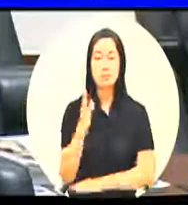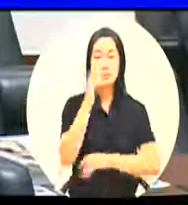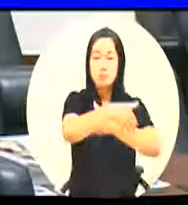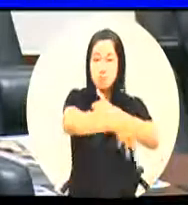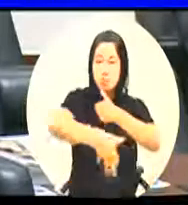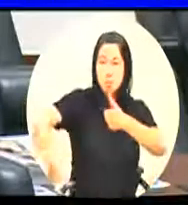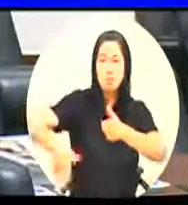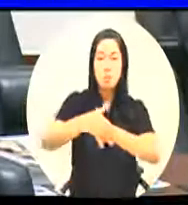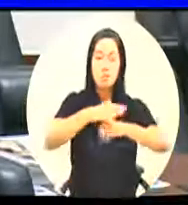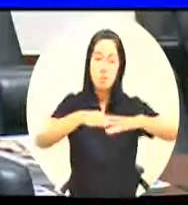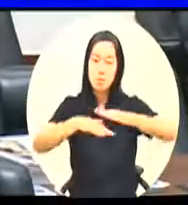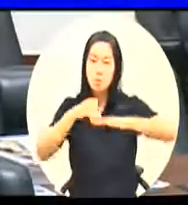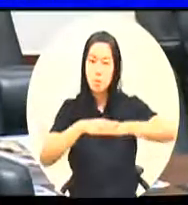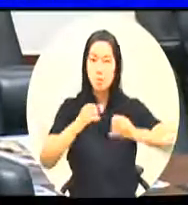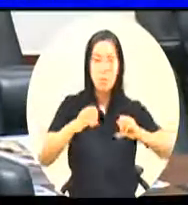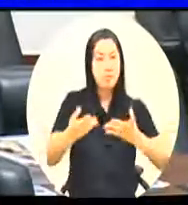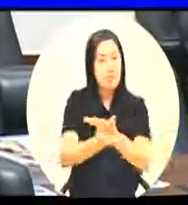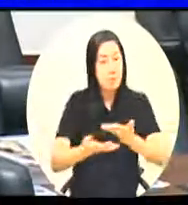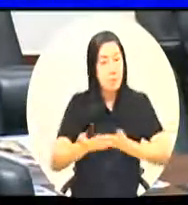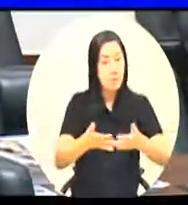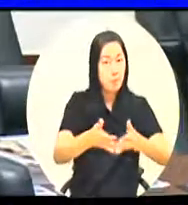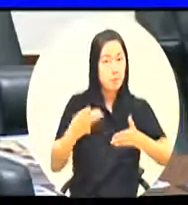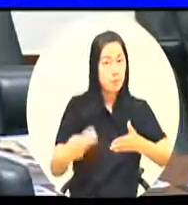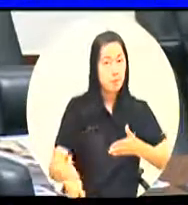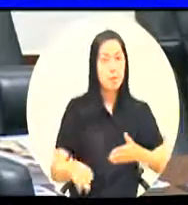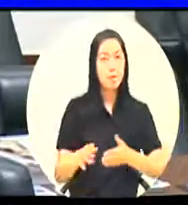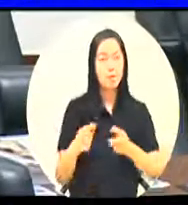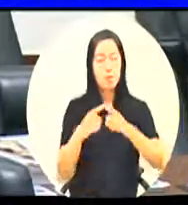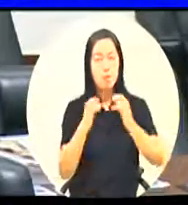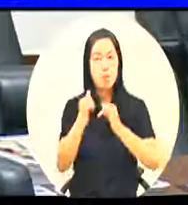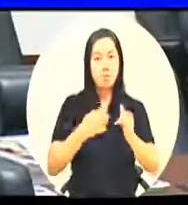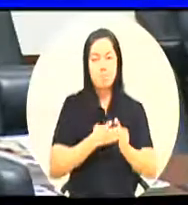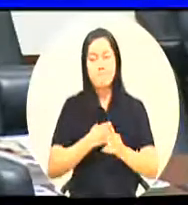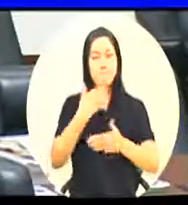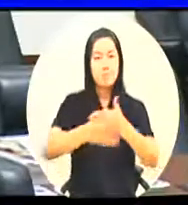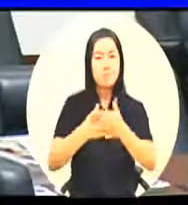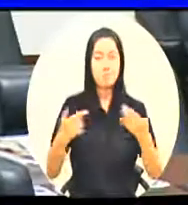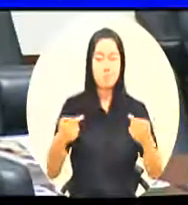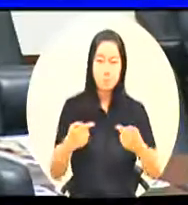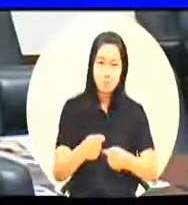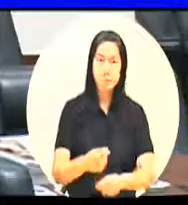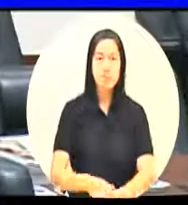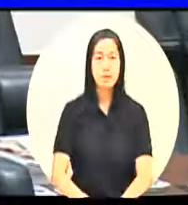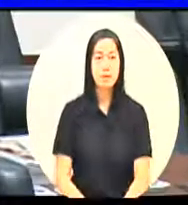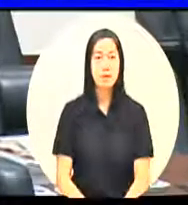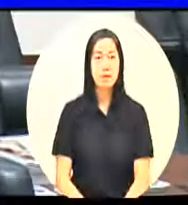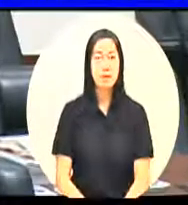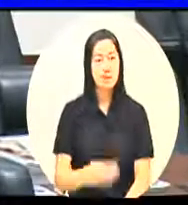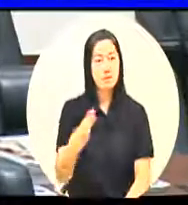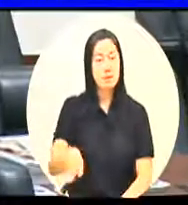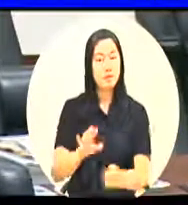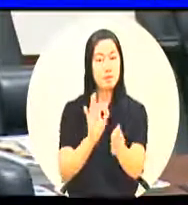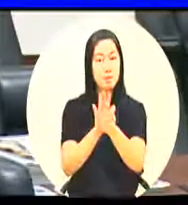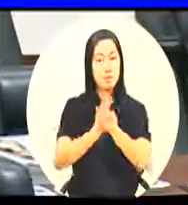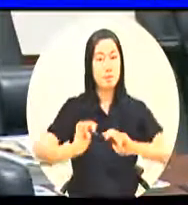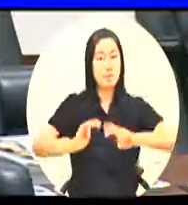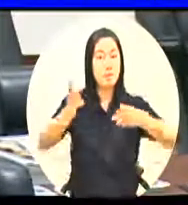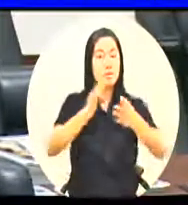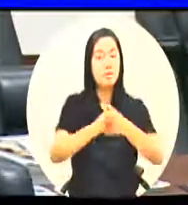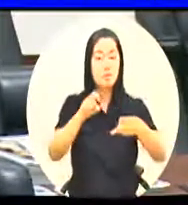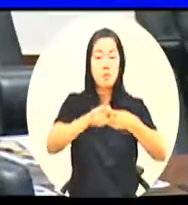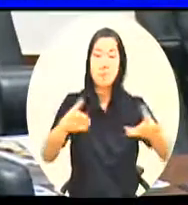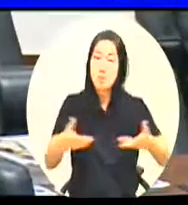的沟通要加强协调，减少民怨，增加效率跟效益，改变工程设计的方